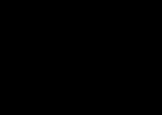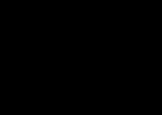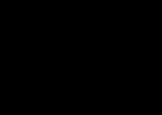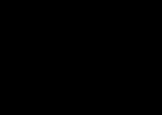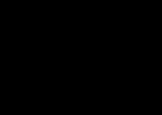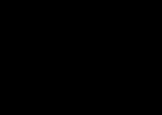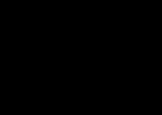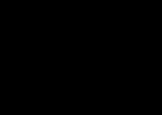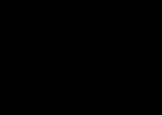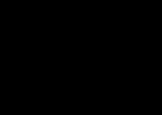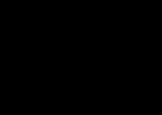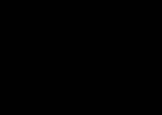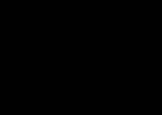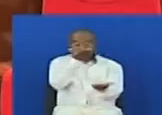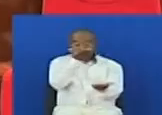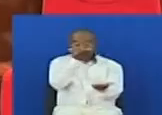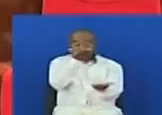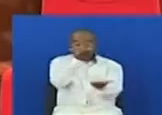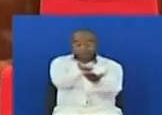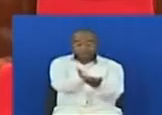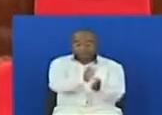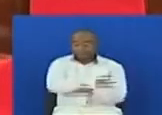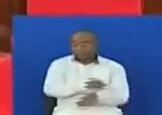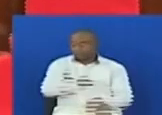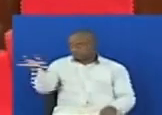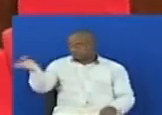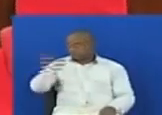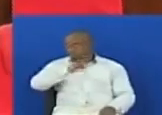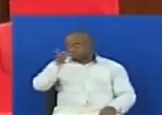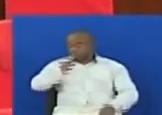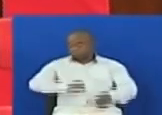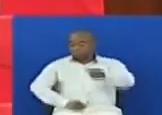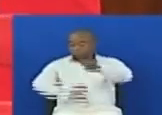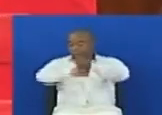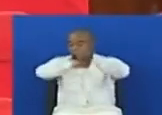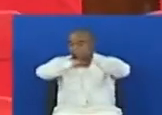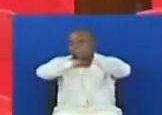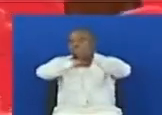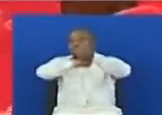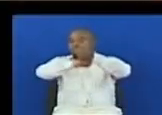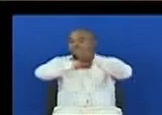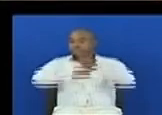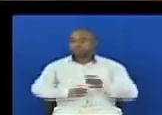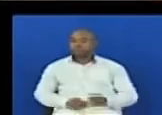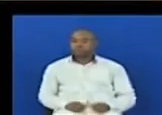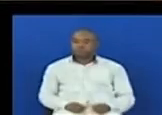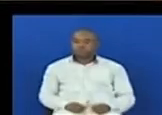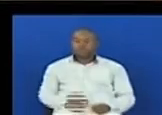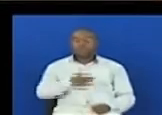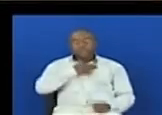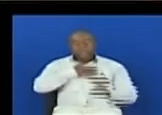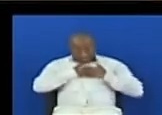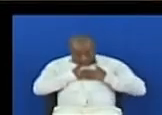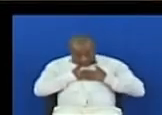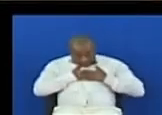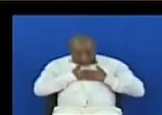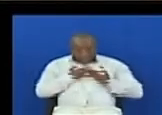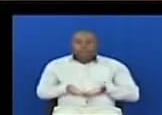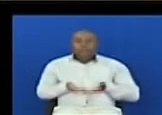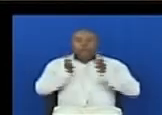Hoja imetolewa na imeungwa mkono sana. Asante sana